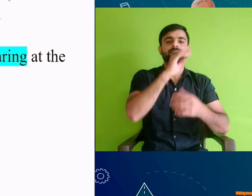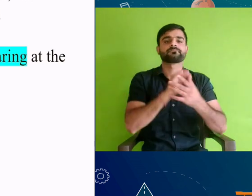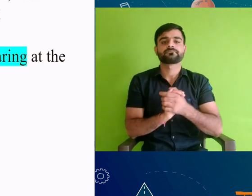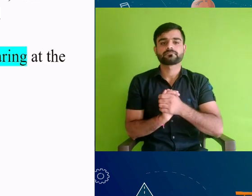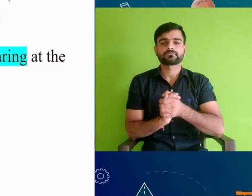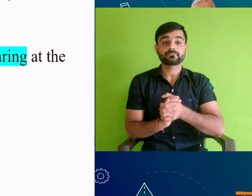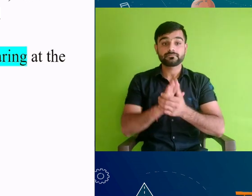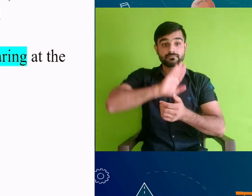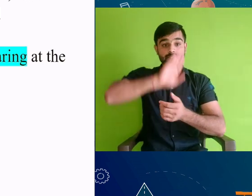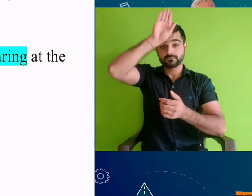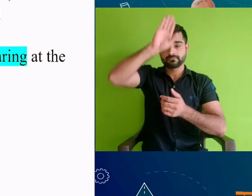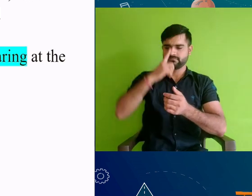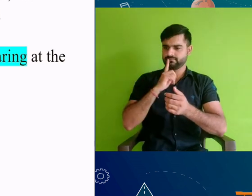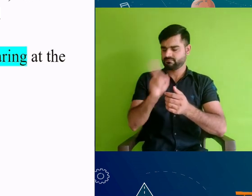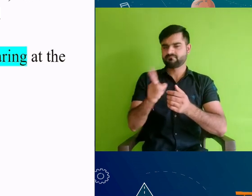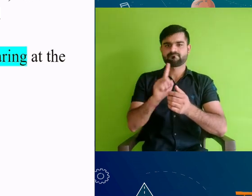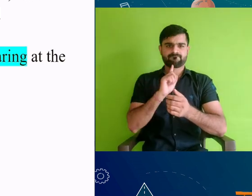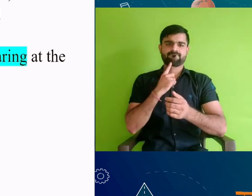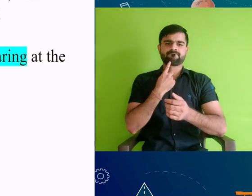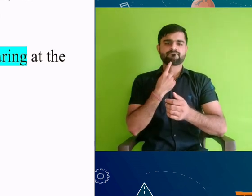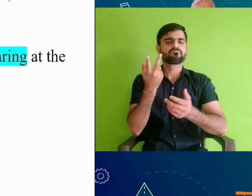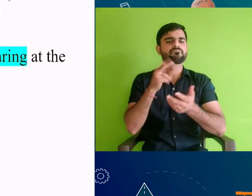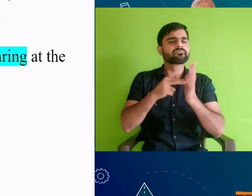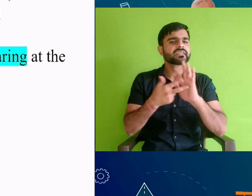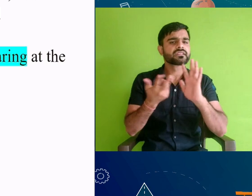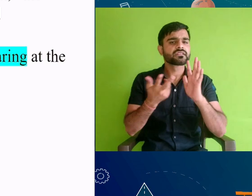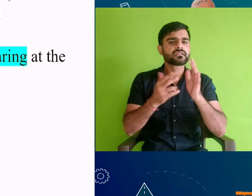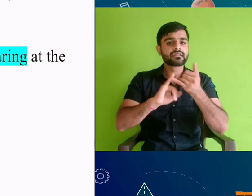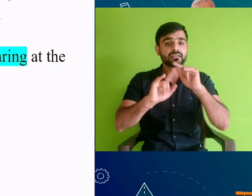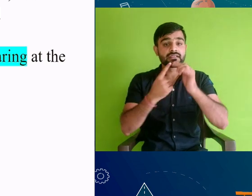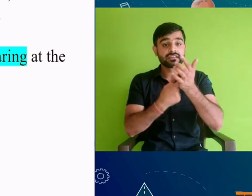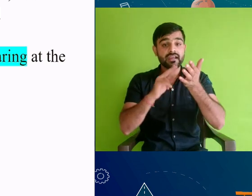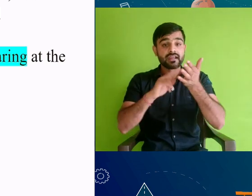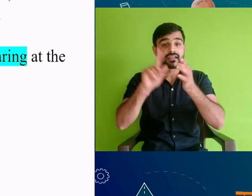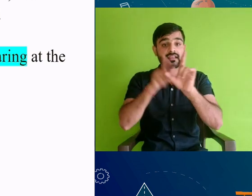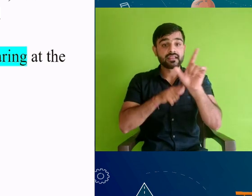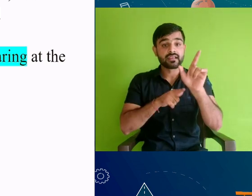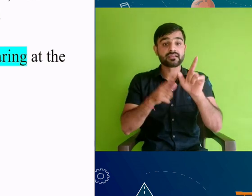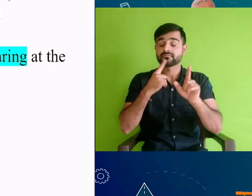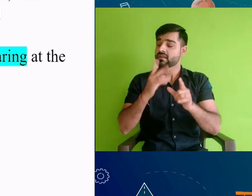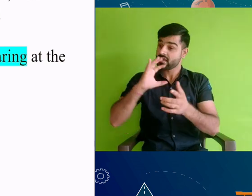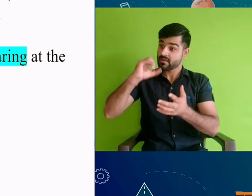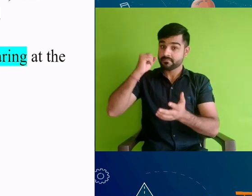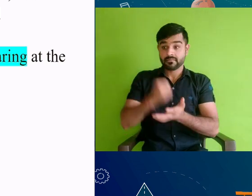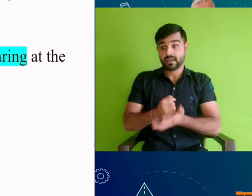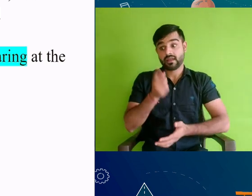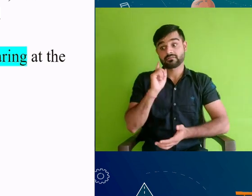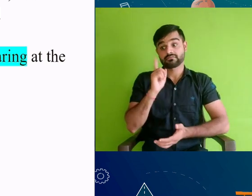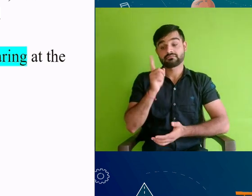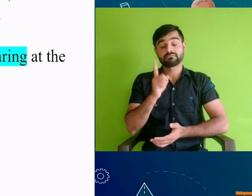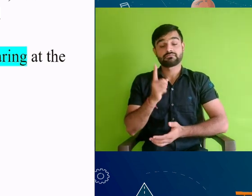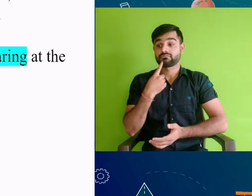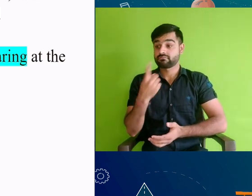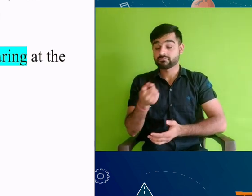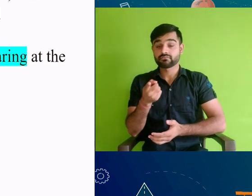उसको स्टर्नली, स्टर्नली मतलब क्या होता है, स्टर्नली का मतलब होता है जब हम पक्के से किसी को कहते हैं कि आपको जो